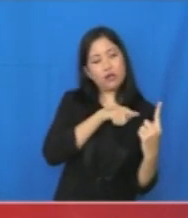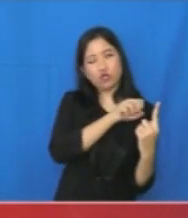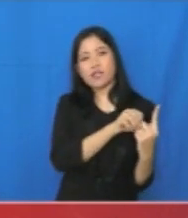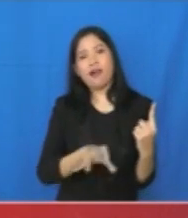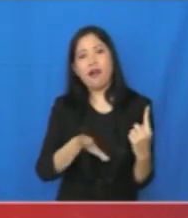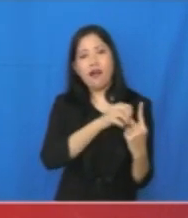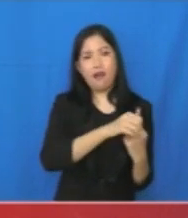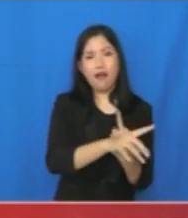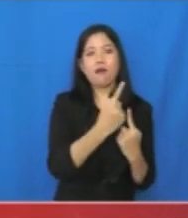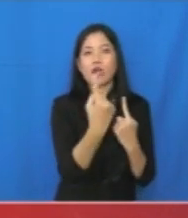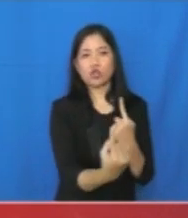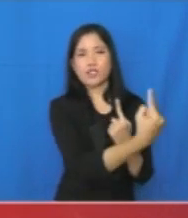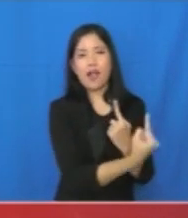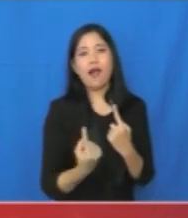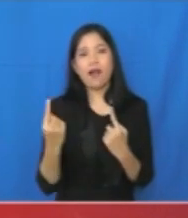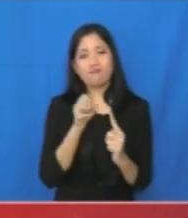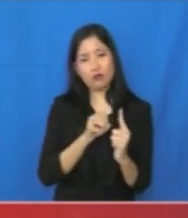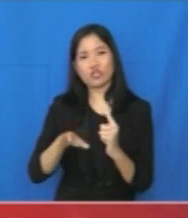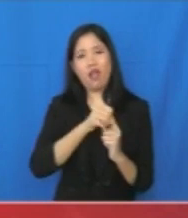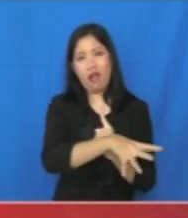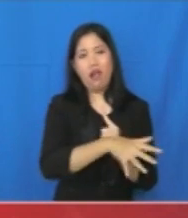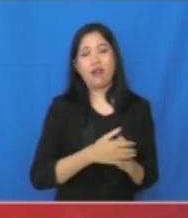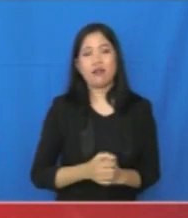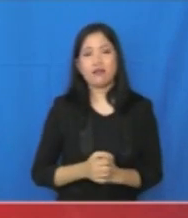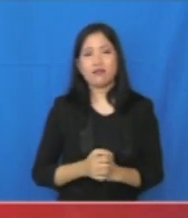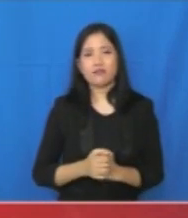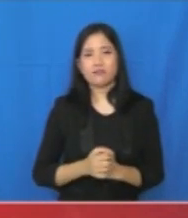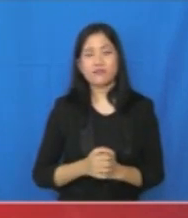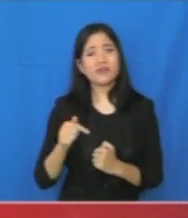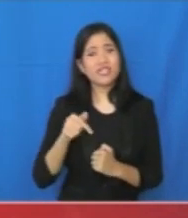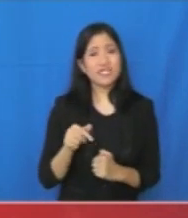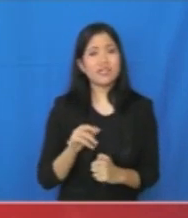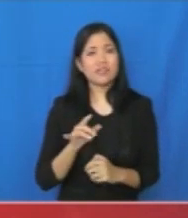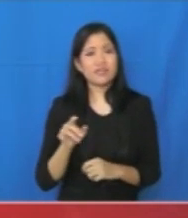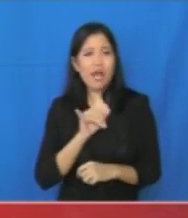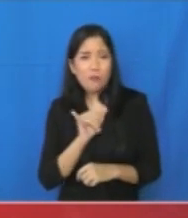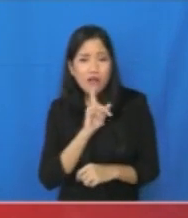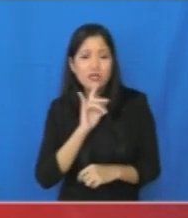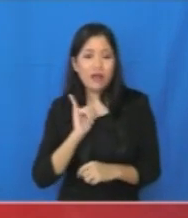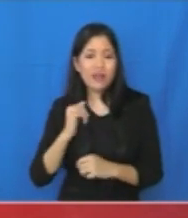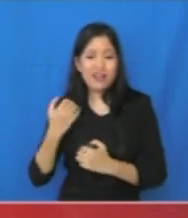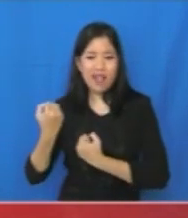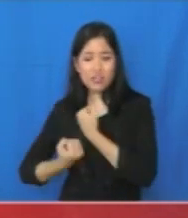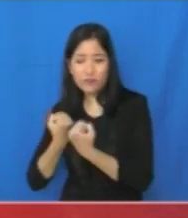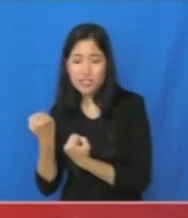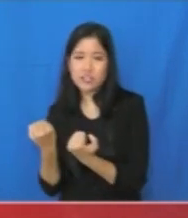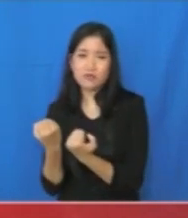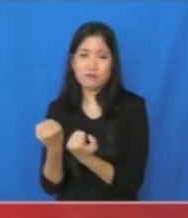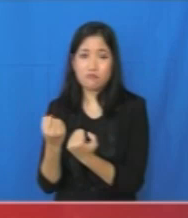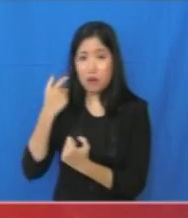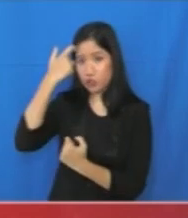Penyakit ini akan sejalan dengan aktivitas sosial manusia itu